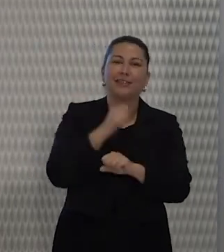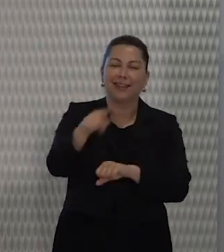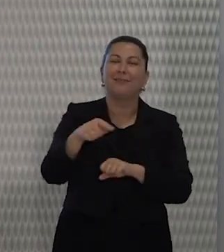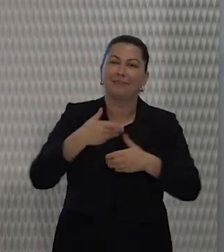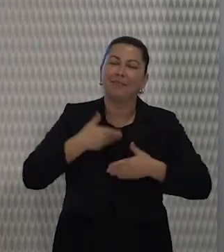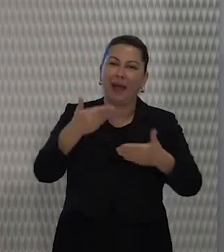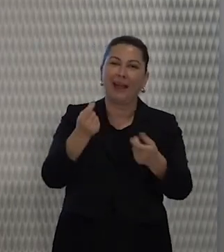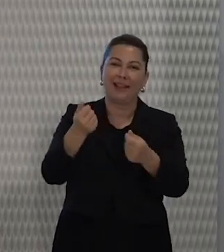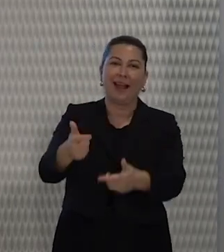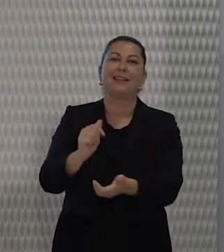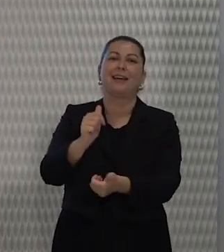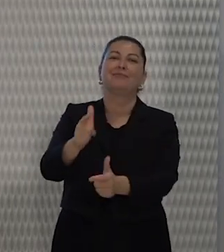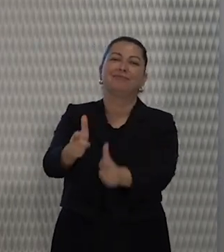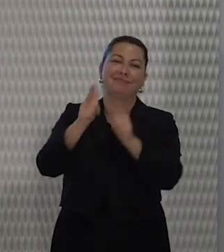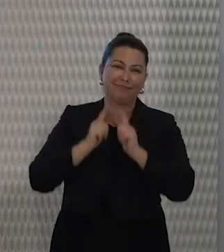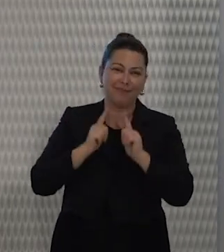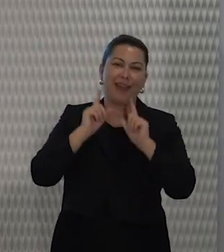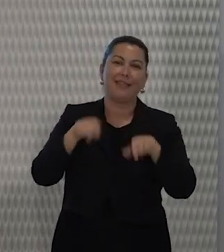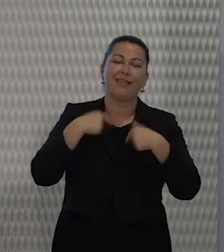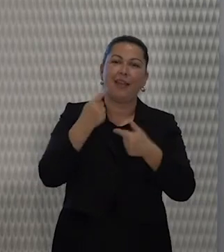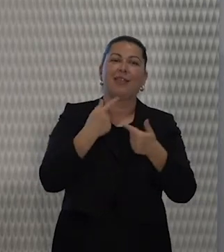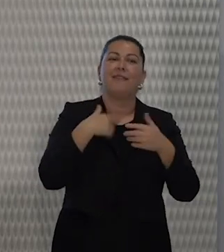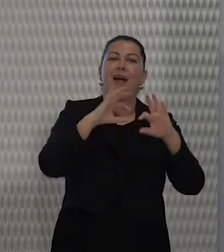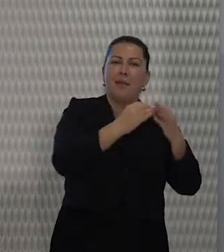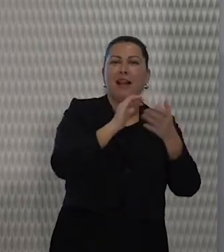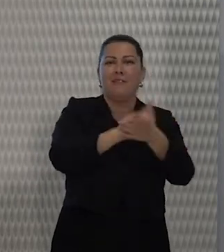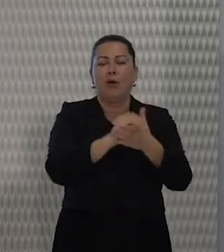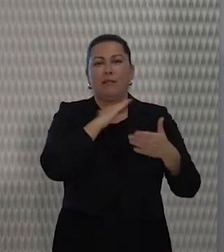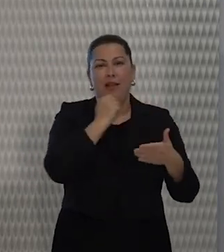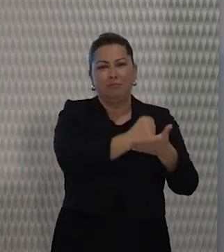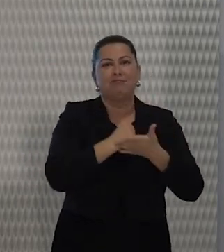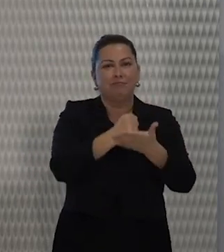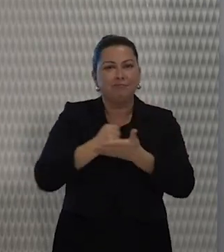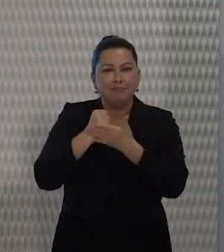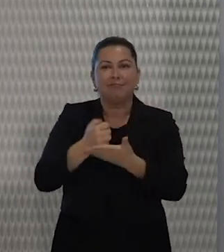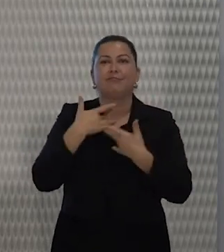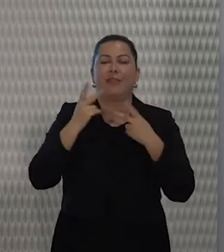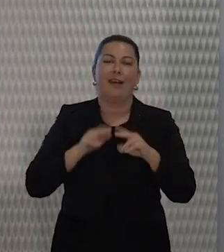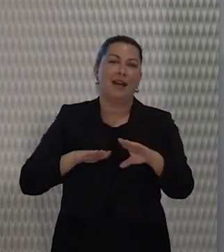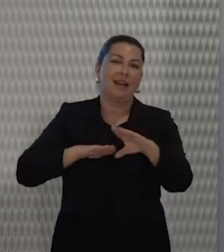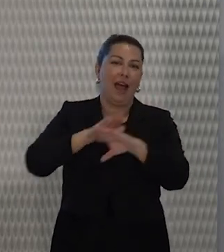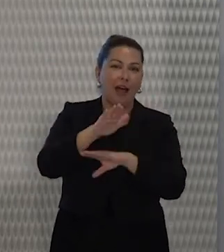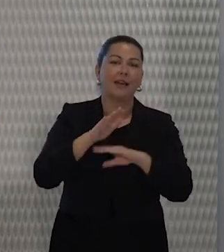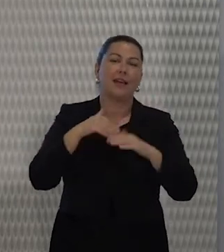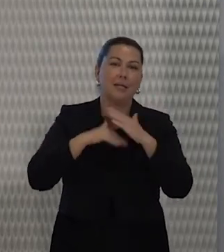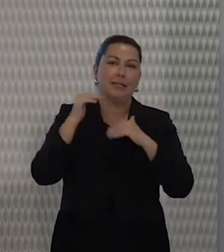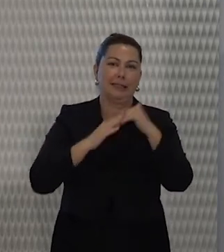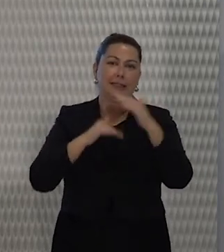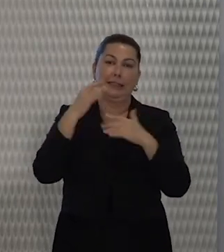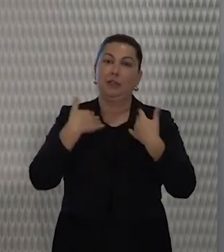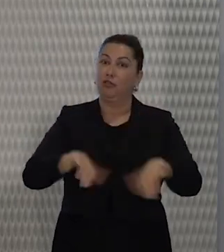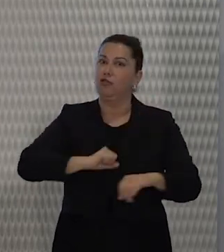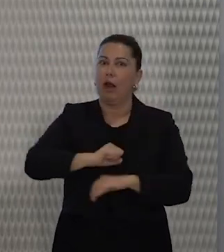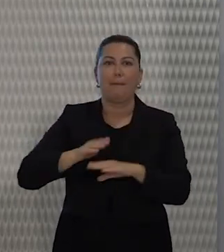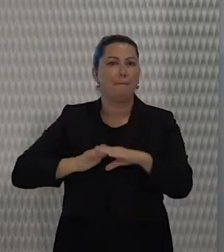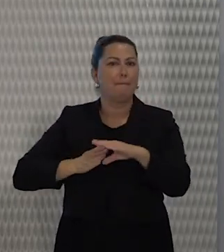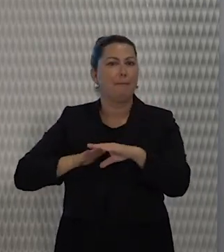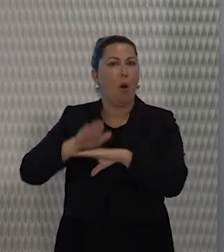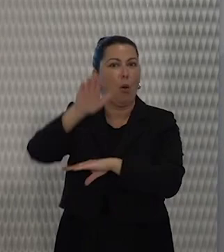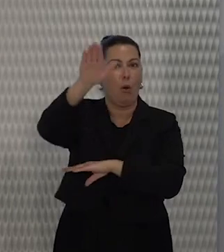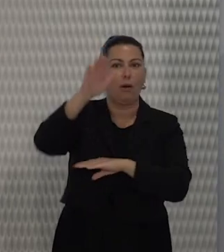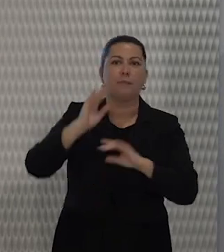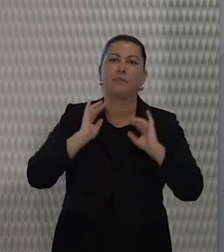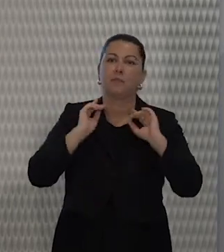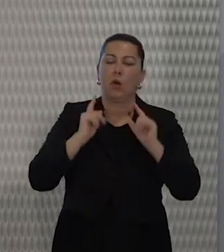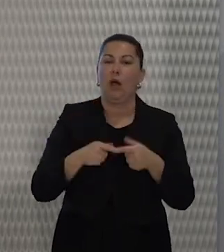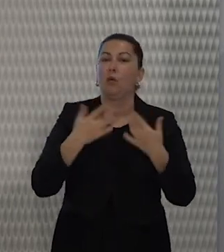Familie konnte ich eine Karriere gründen, die dann wirklich steil bergauf ging. Und es ging halt dann einfach nach ein